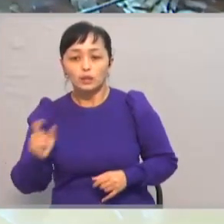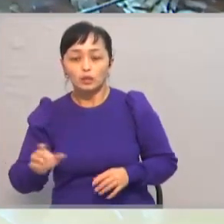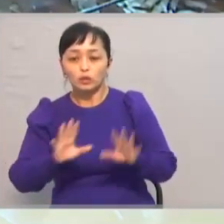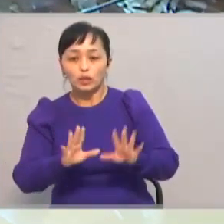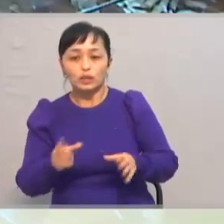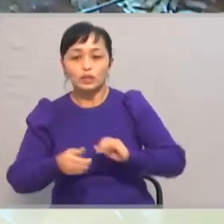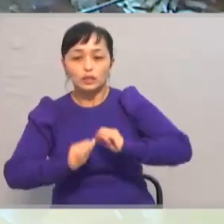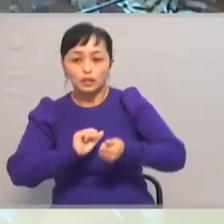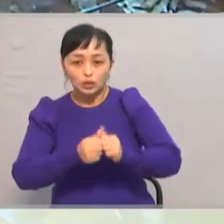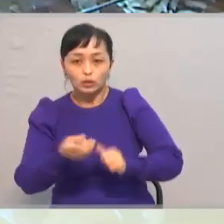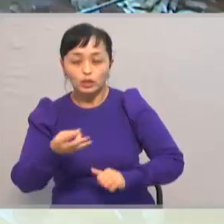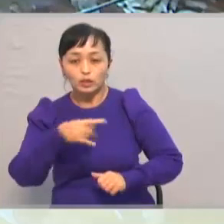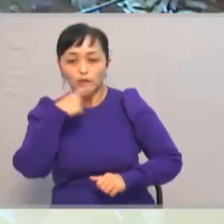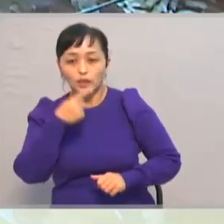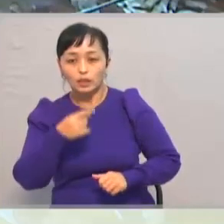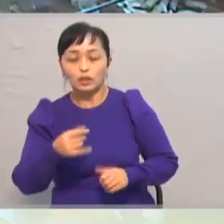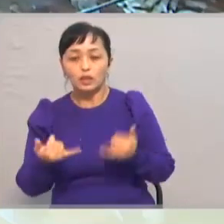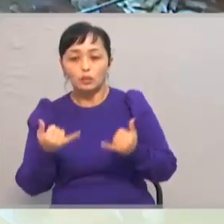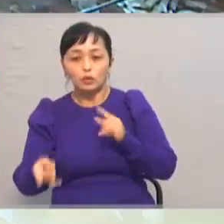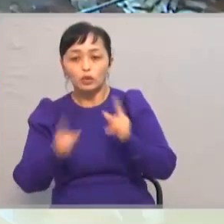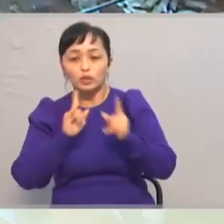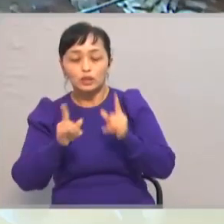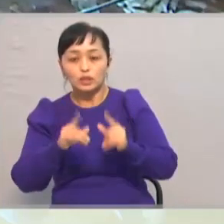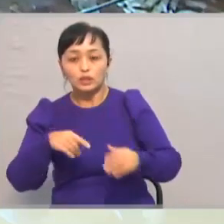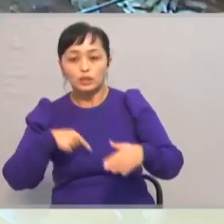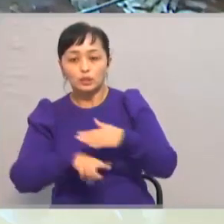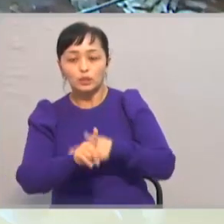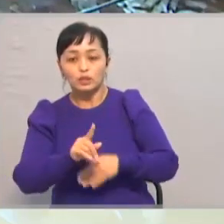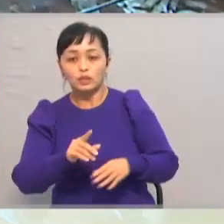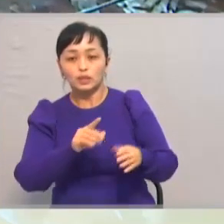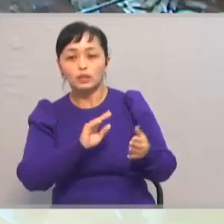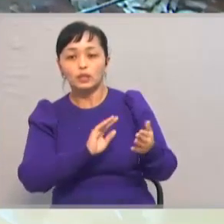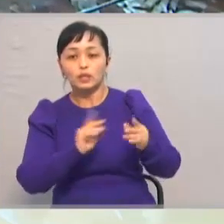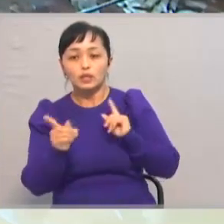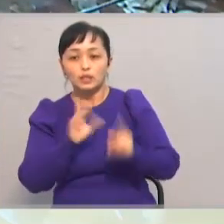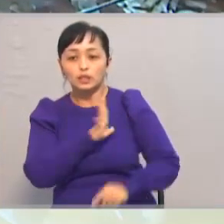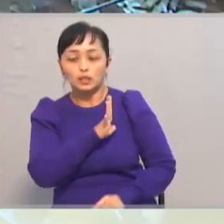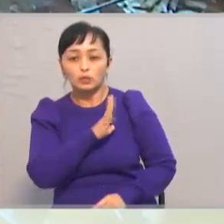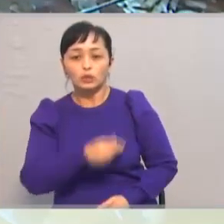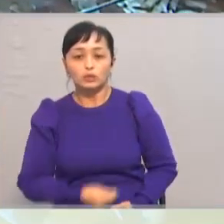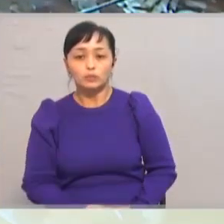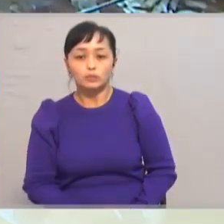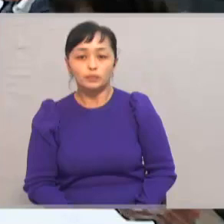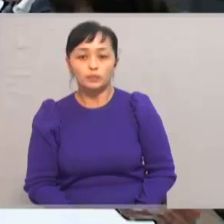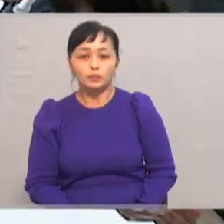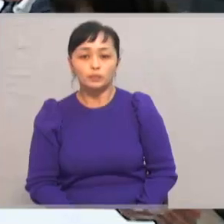қоғамдық кеңестің жаңа жылдағы алғашқы отырысында мұнан өзге нендей мәселе көтерілді. Көрейік.